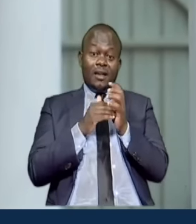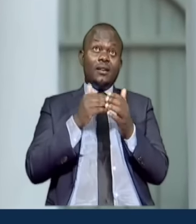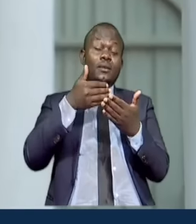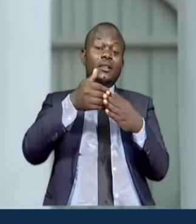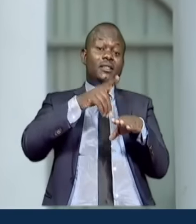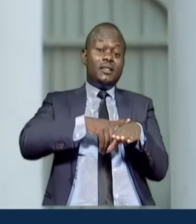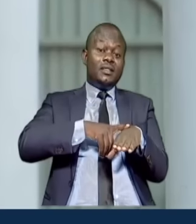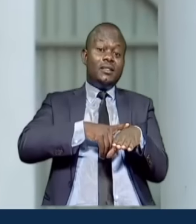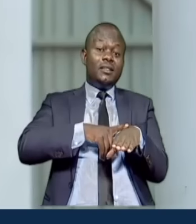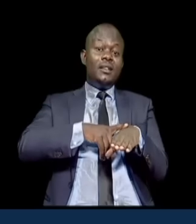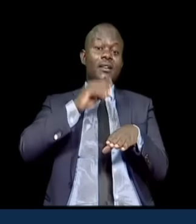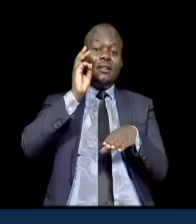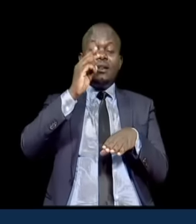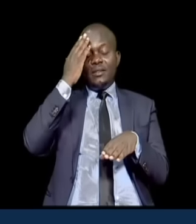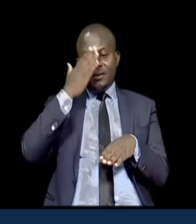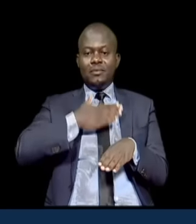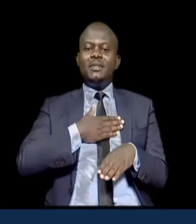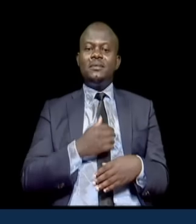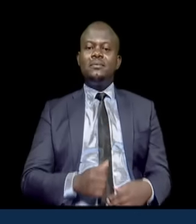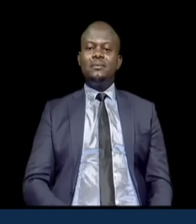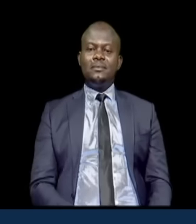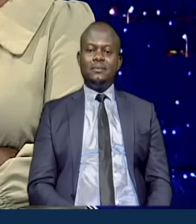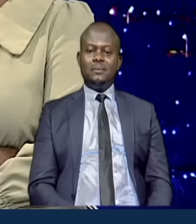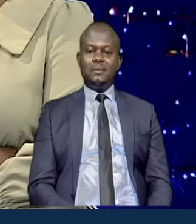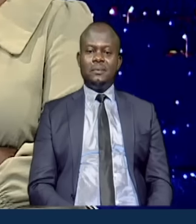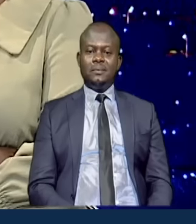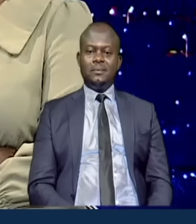nikigera bazamenya